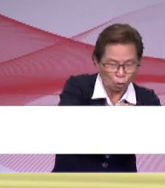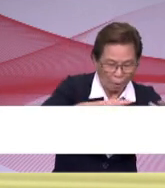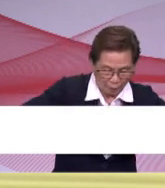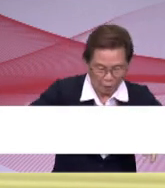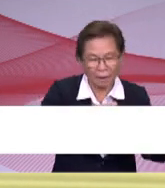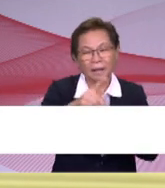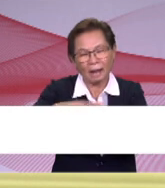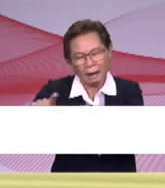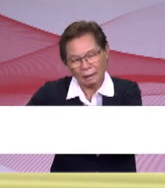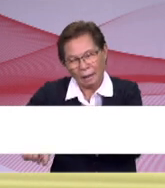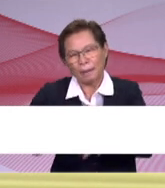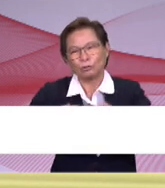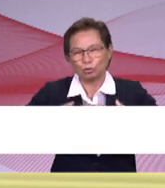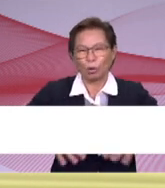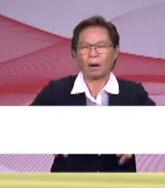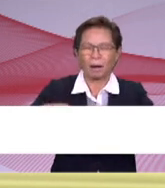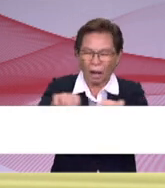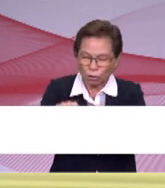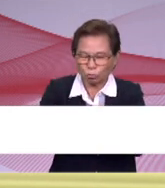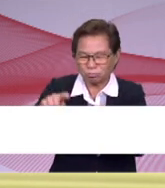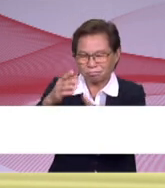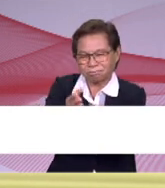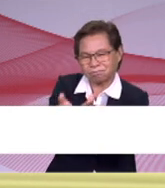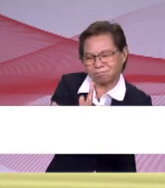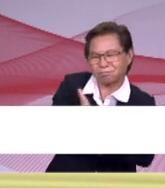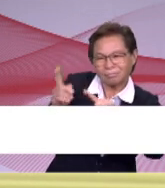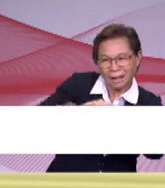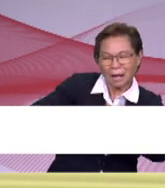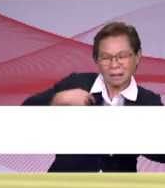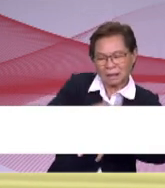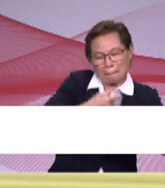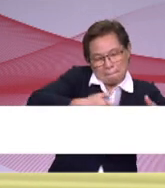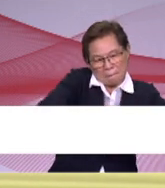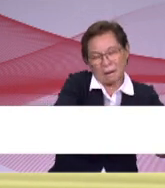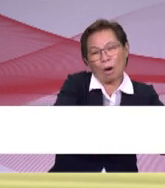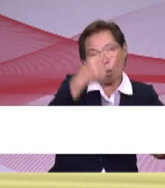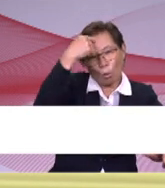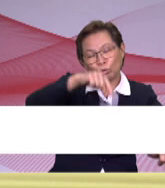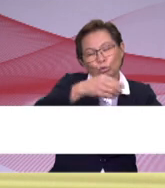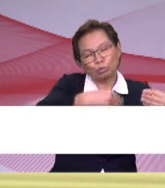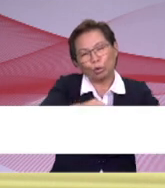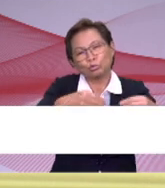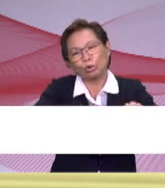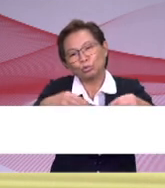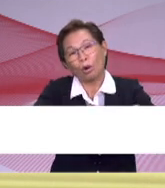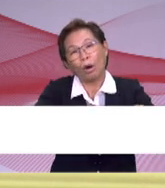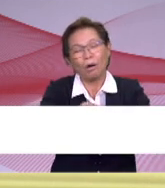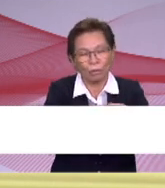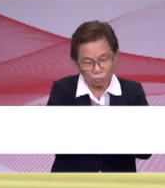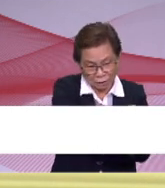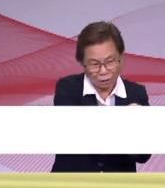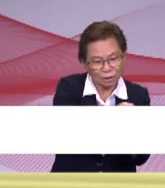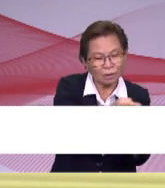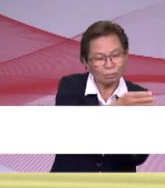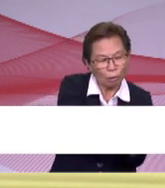dan berbagai-bagai lagi di dalam hypermarket tersebut. Jadi kita benarkan untuk seksyen makanan